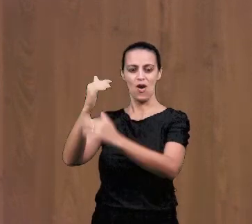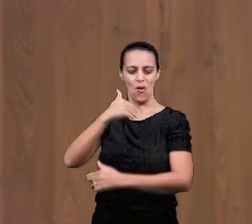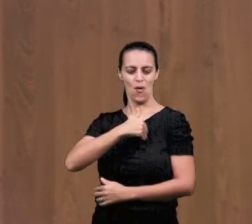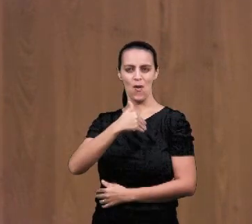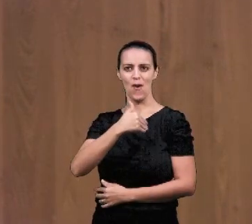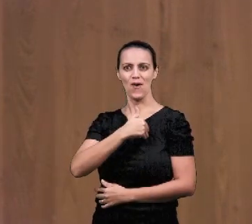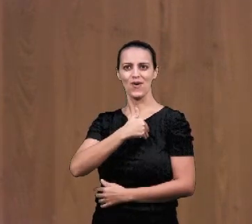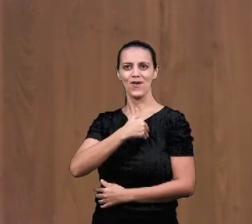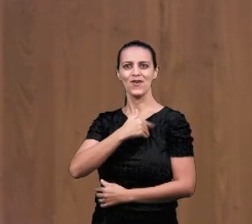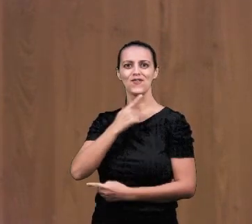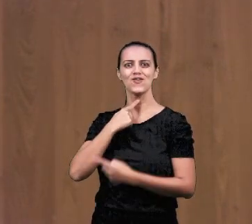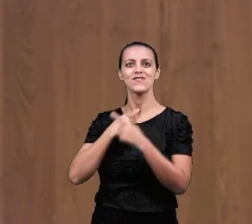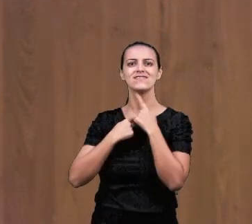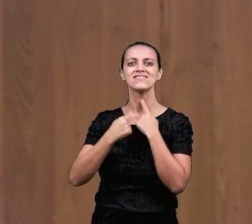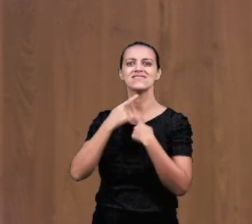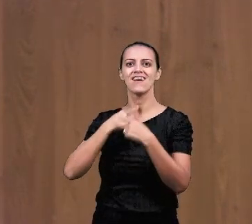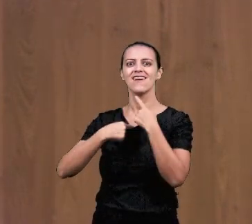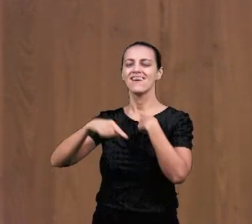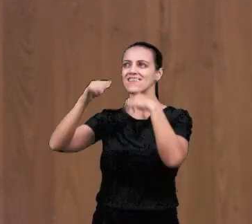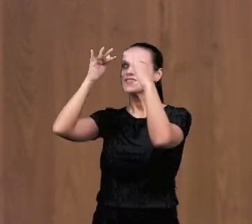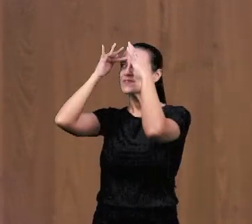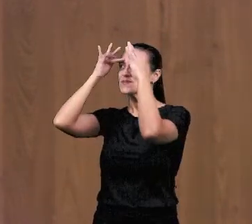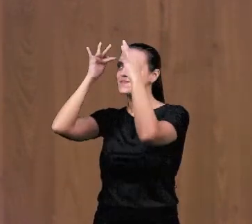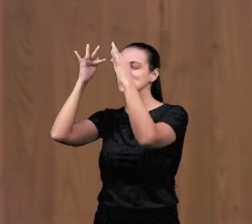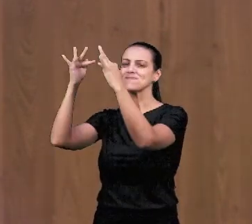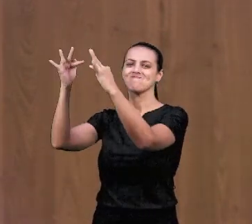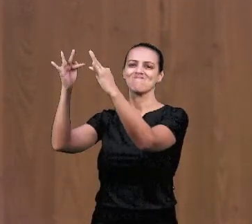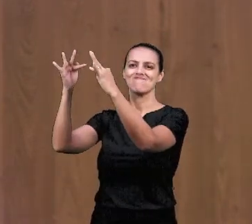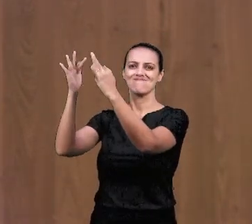le désir de servir, d'être fidèle au Seigneur.